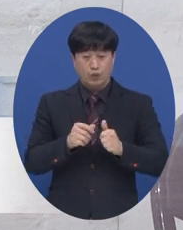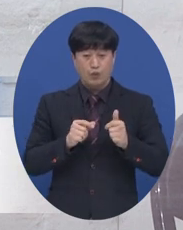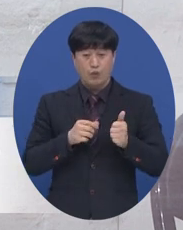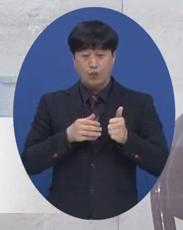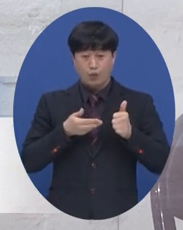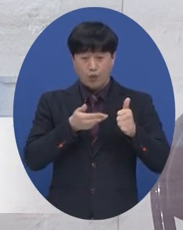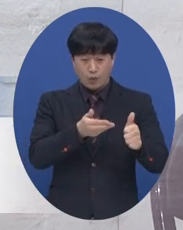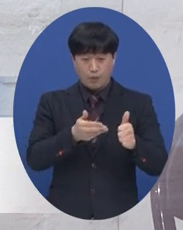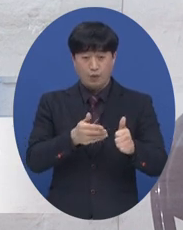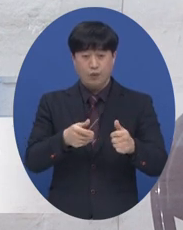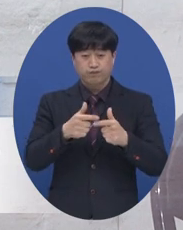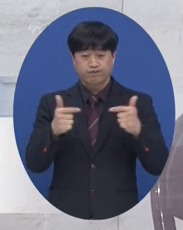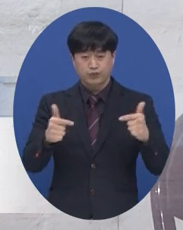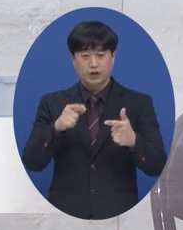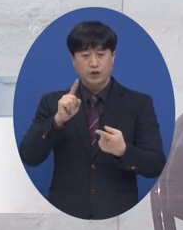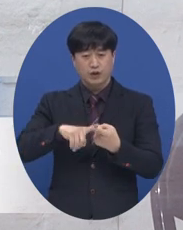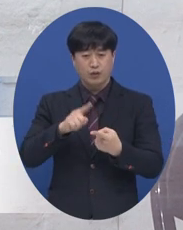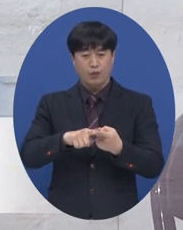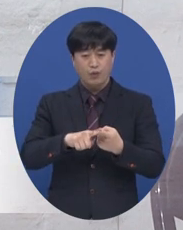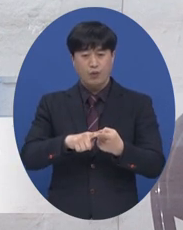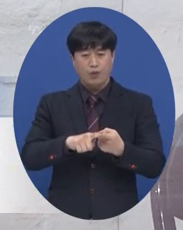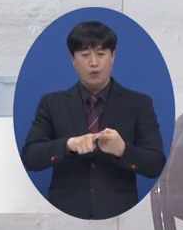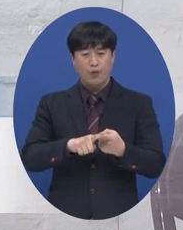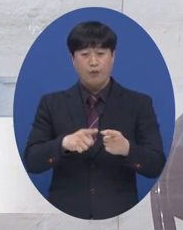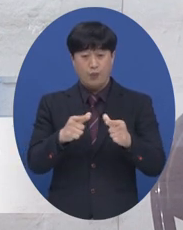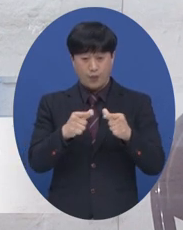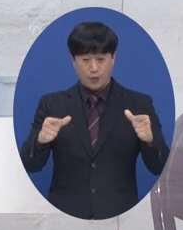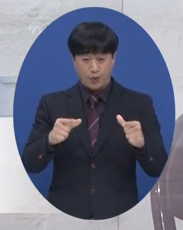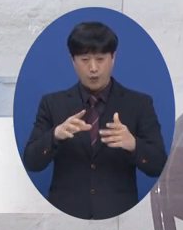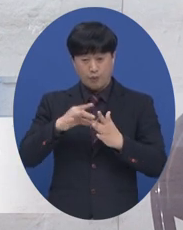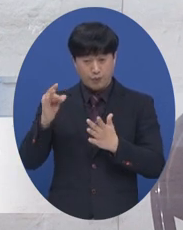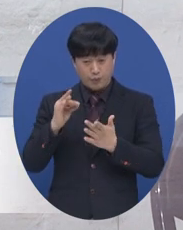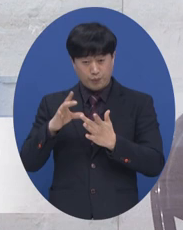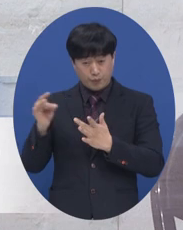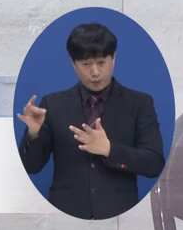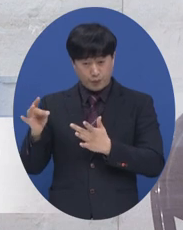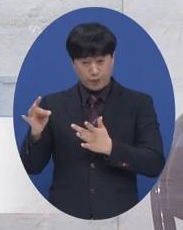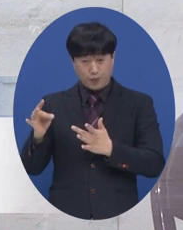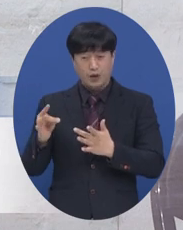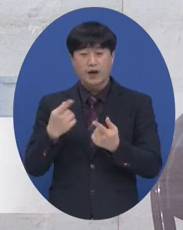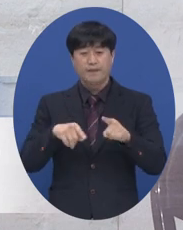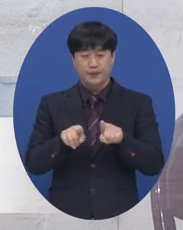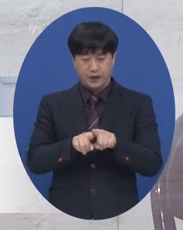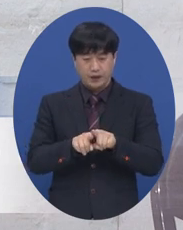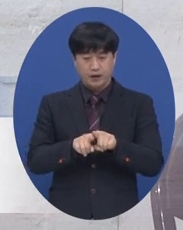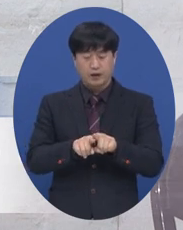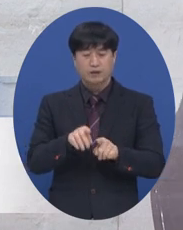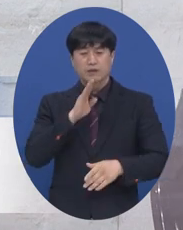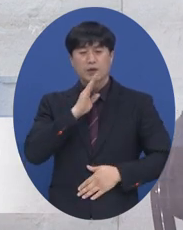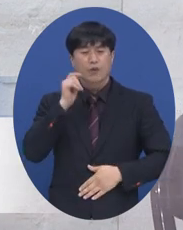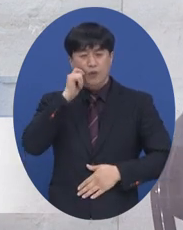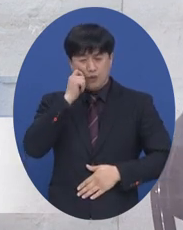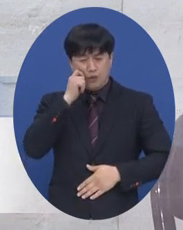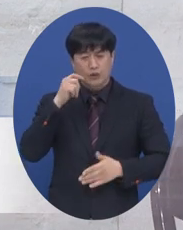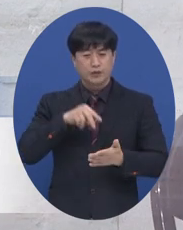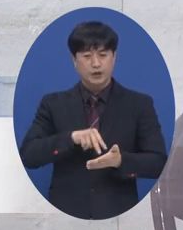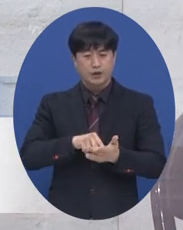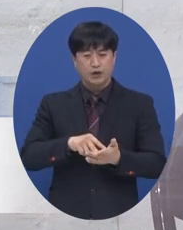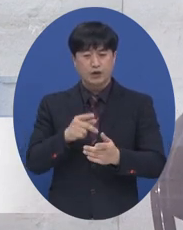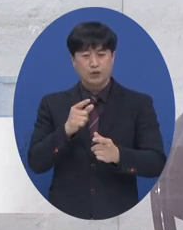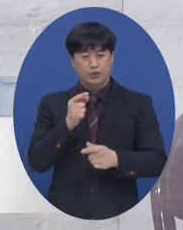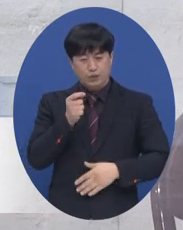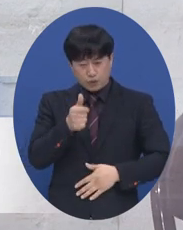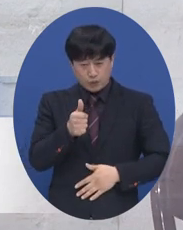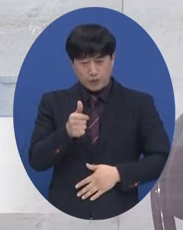바쁘게 하고 또 빼 맞춰서 보편 또는 선배 지원 들도 또 평양 하고 있어서 아 정말 어려운